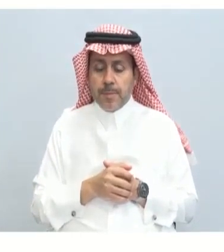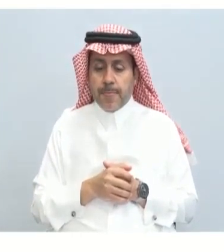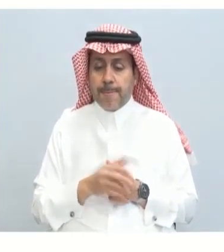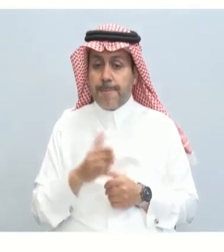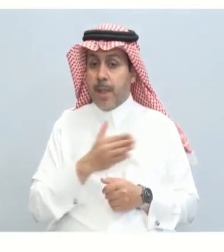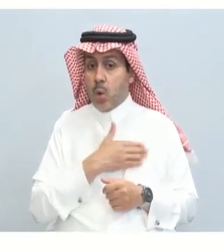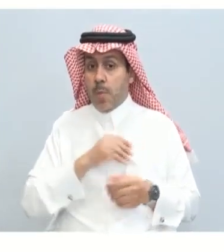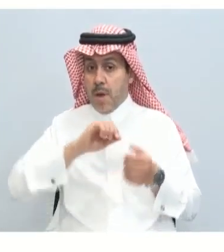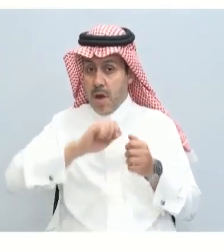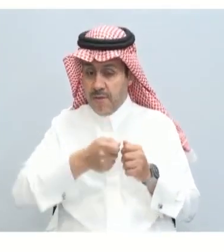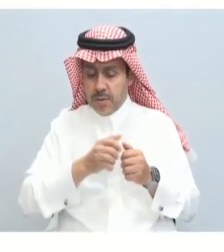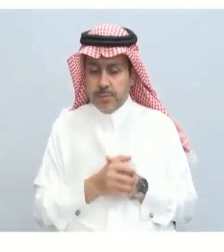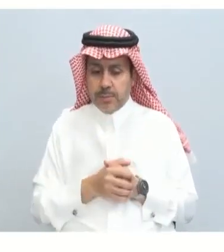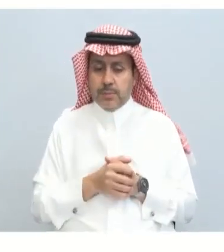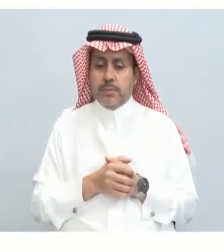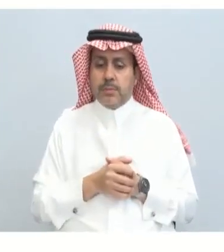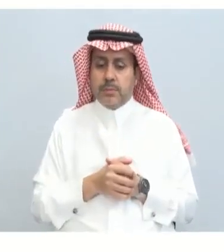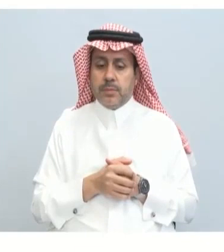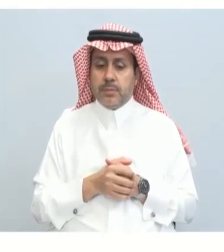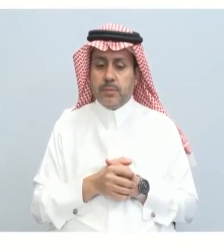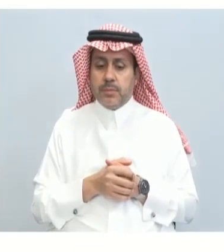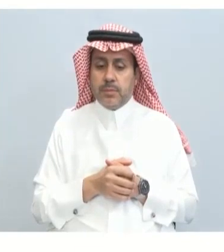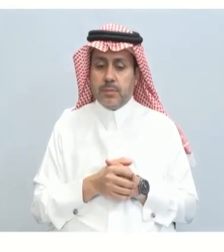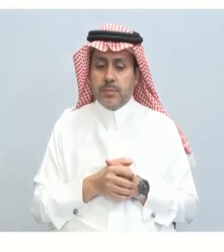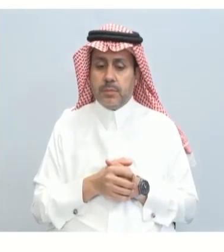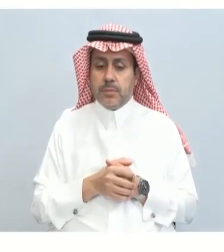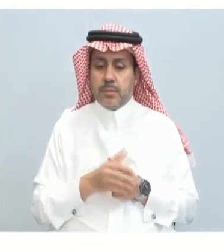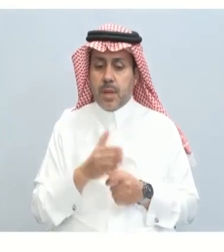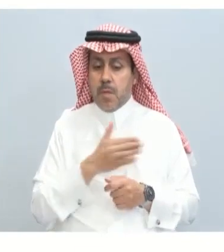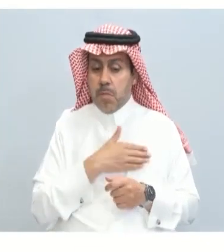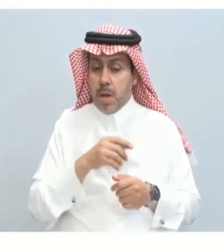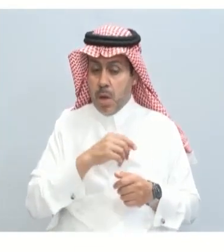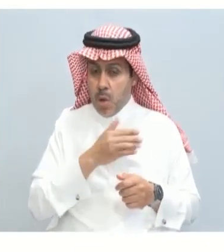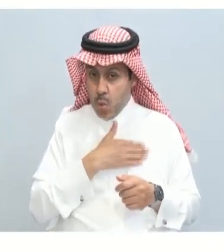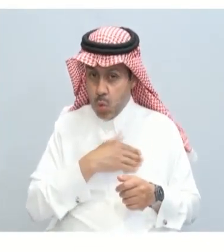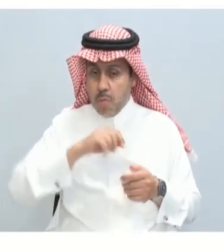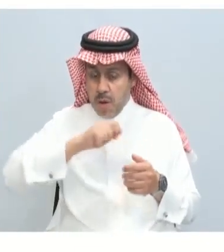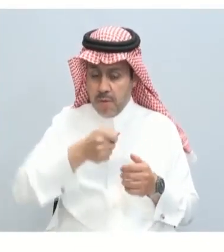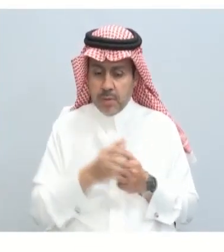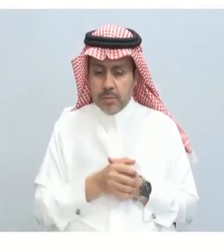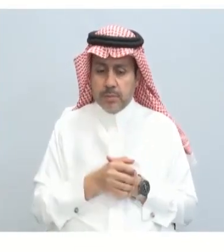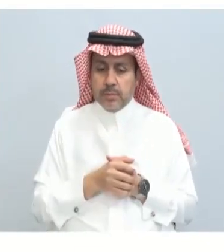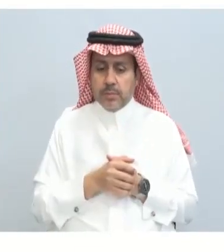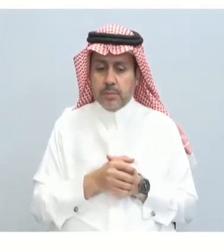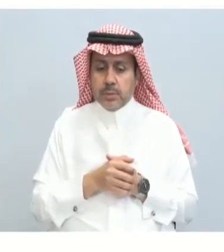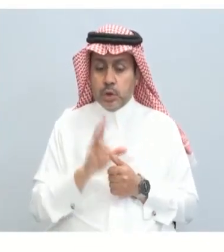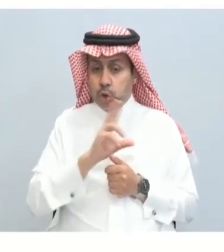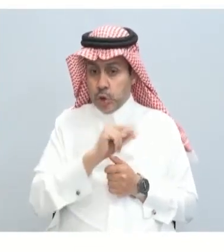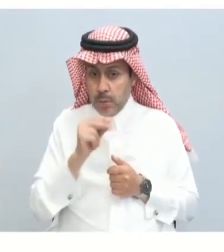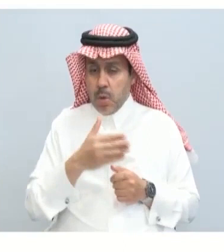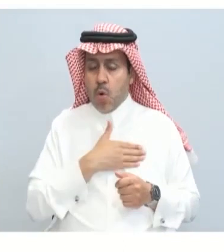اقفالها هنا شبه ام على قلوب اقفاله طبعا موضع الاستعاره جميل هنا شبه